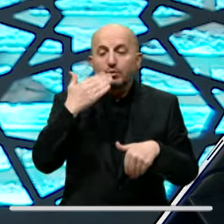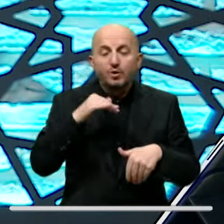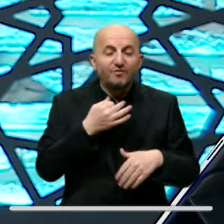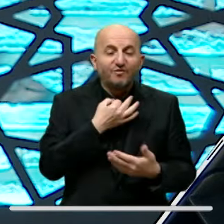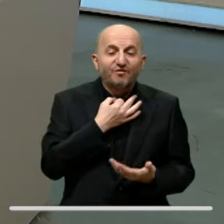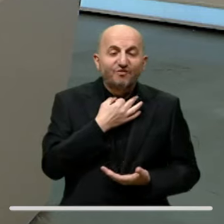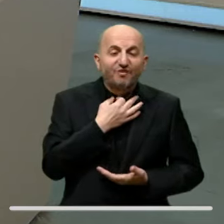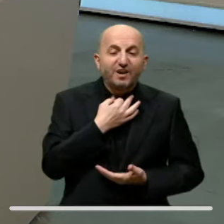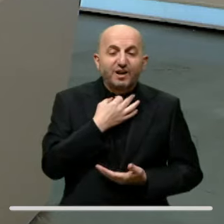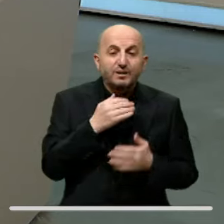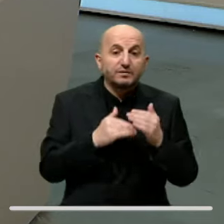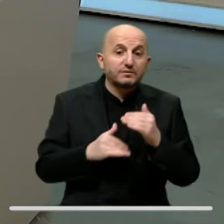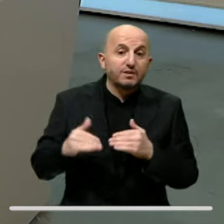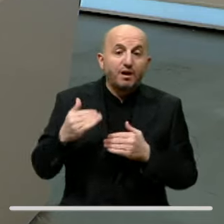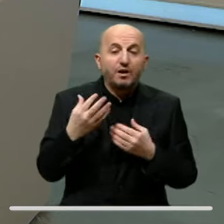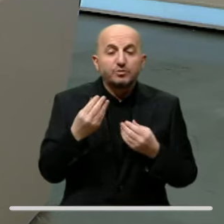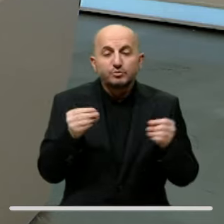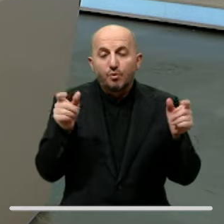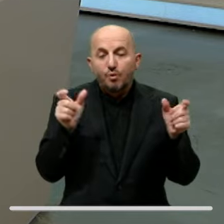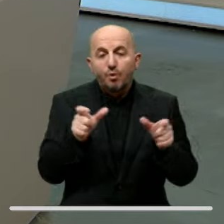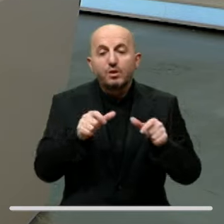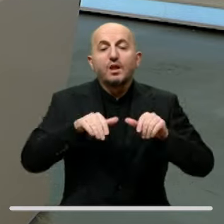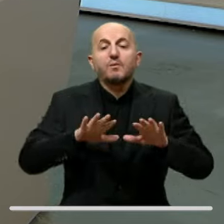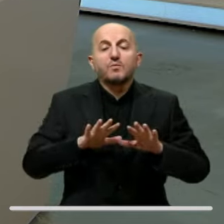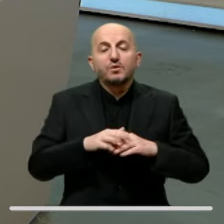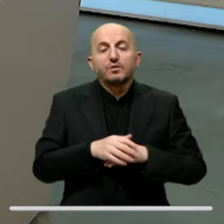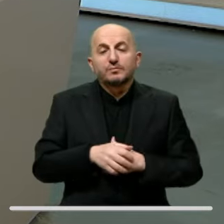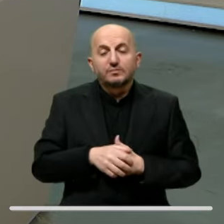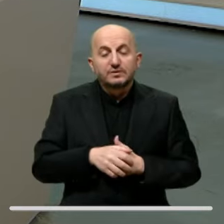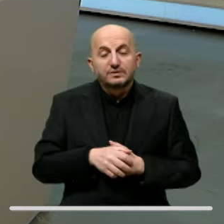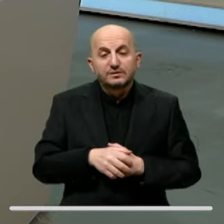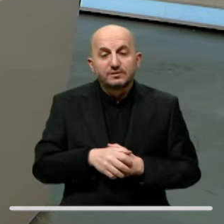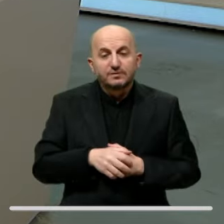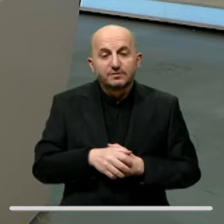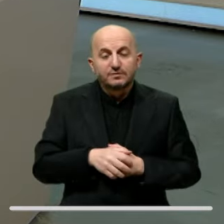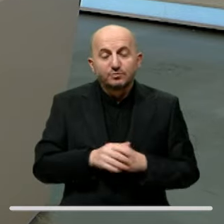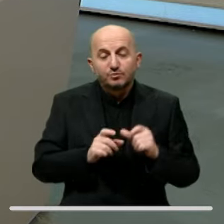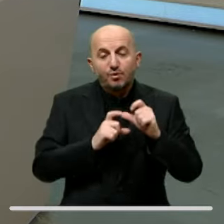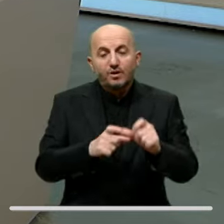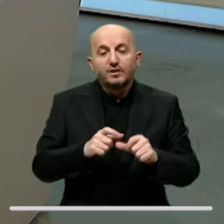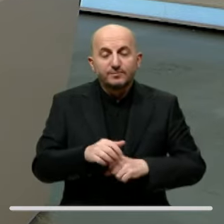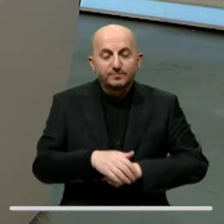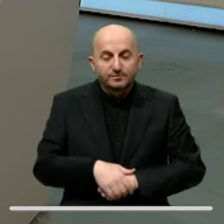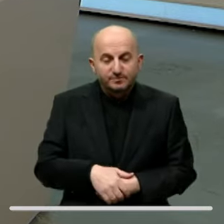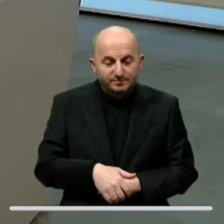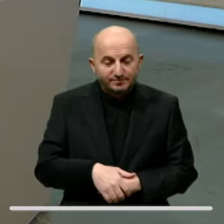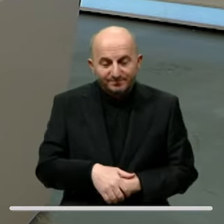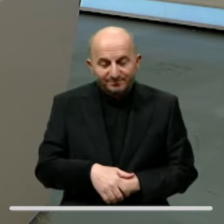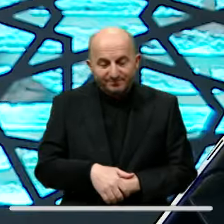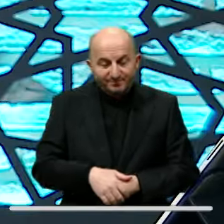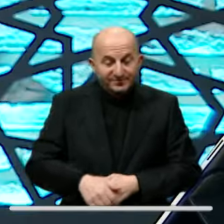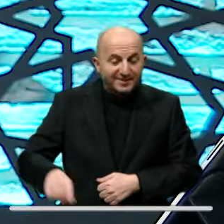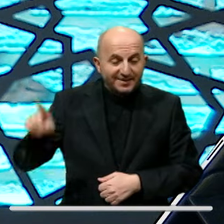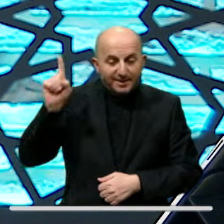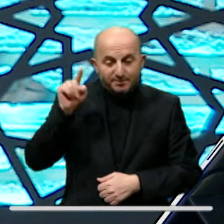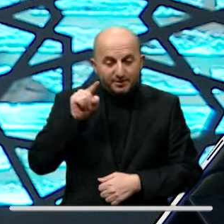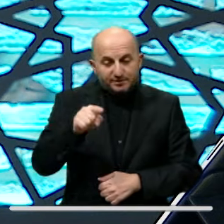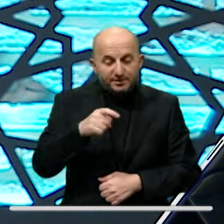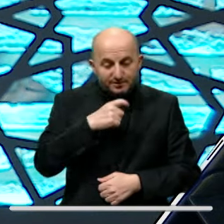Fakirler daha çok kullanmıyor sanki burada. Yani zenginler soralım. Onu bir hocam. Soralım Murat abi. Cenab-ı Allah